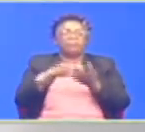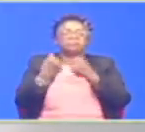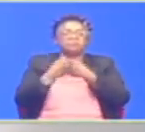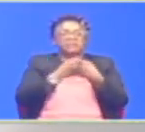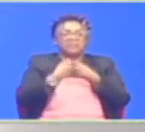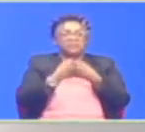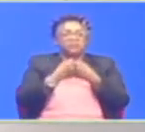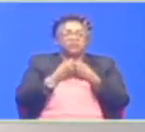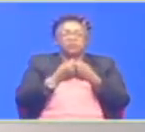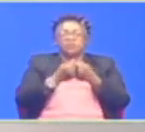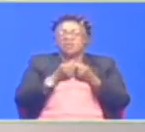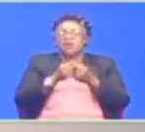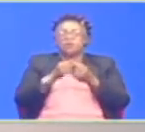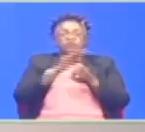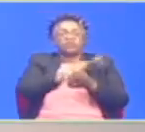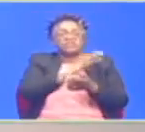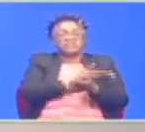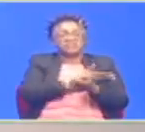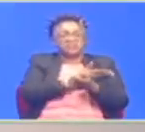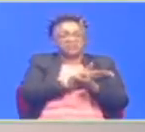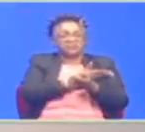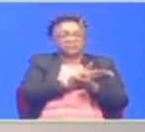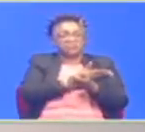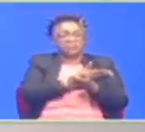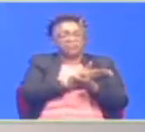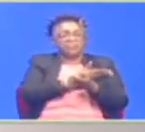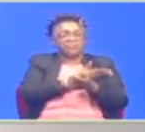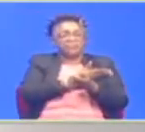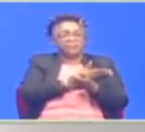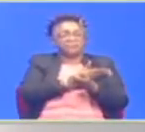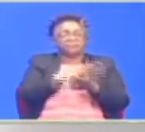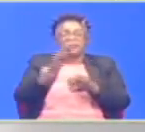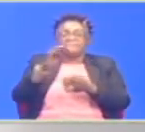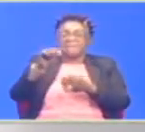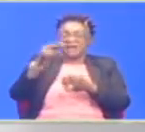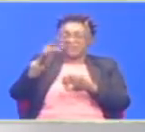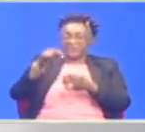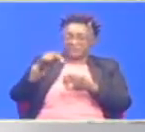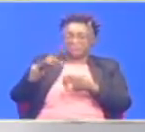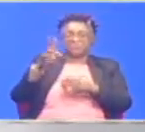relevant authorities. Martin Mora, NTV.